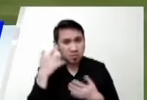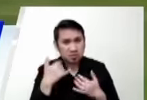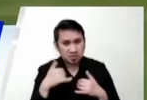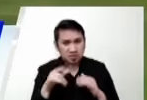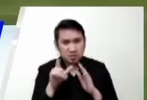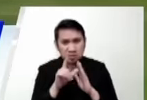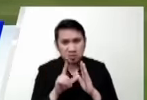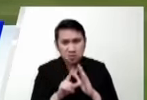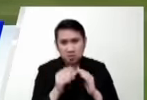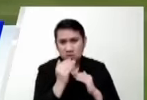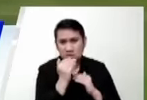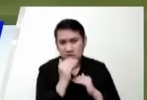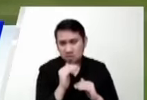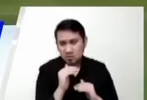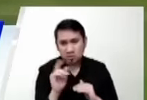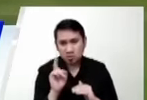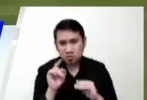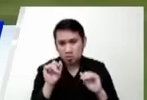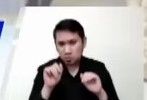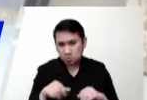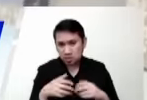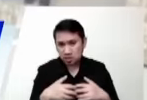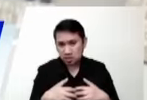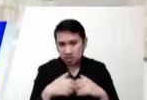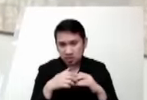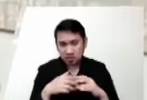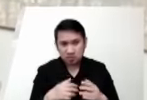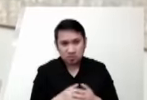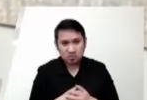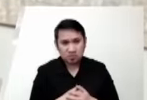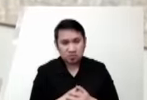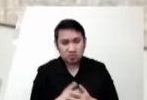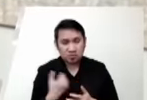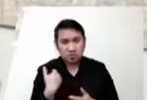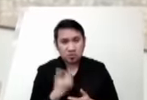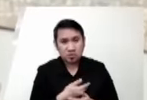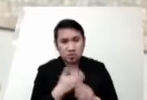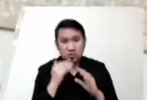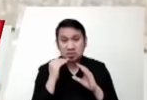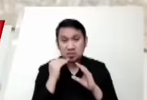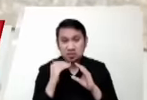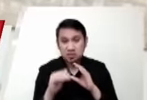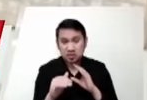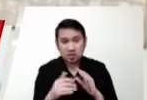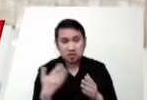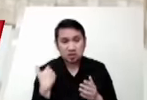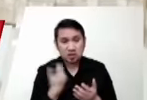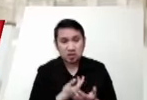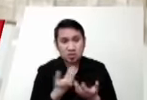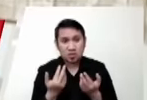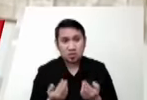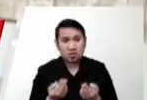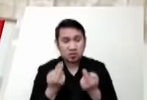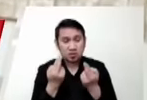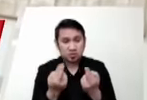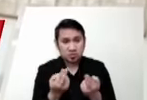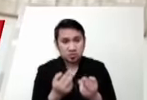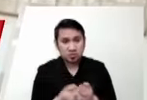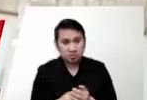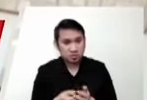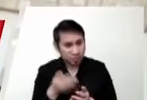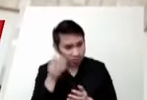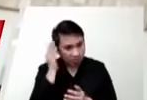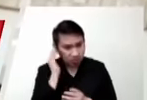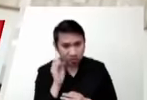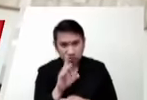kung ano ang pwedeng itayo dito. We have already sent our recommendations and requests to the